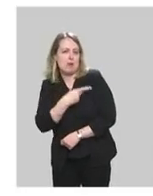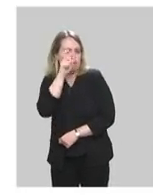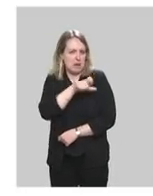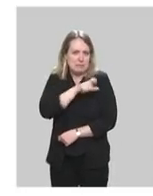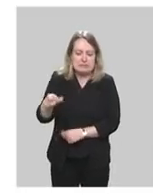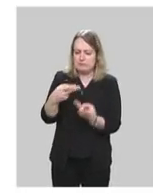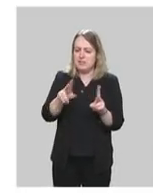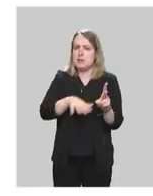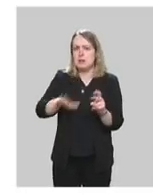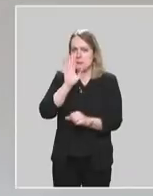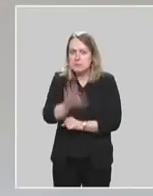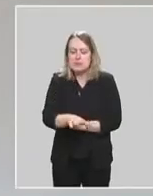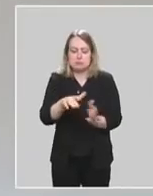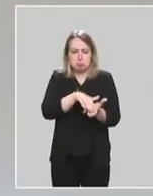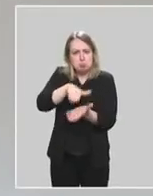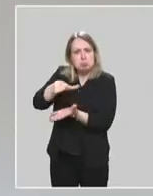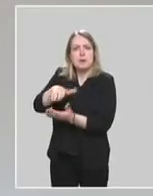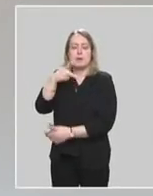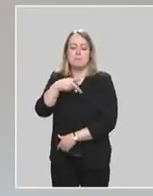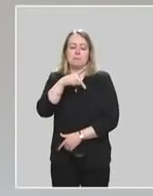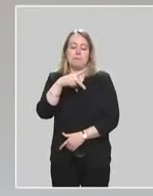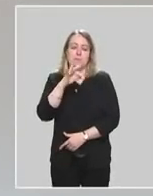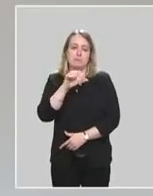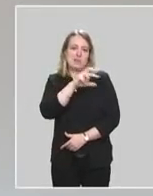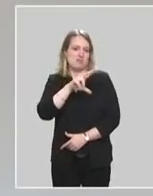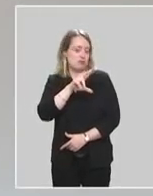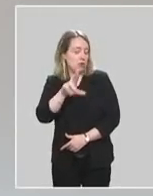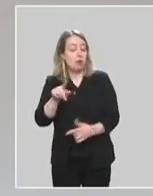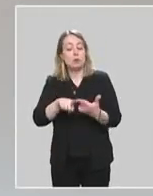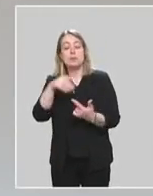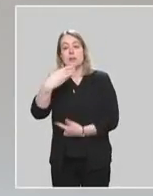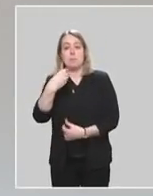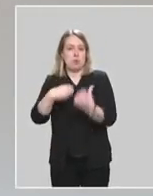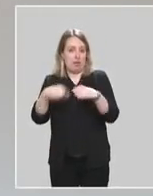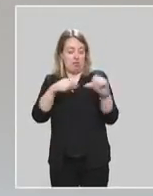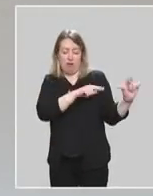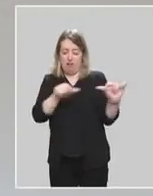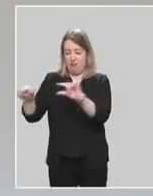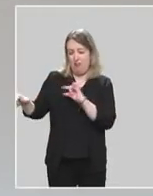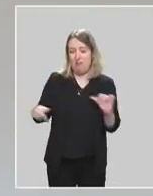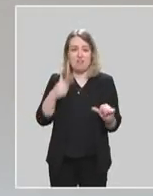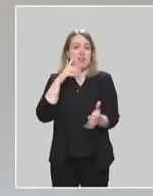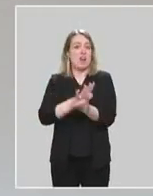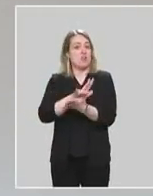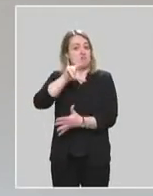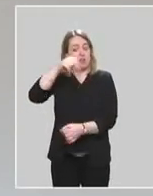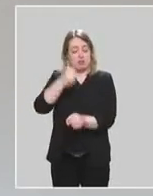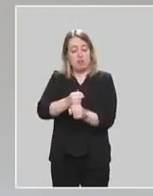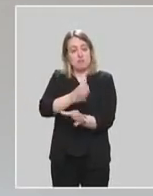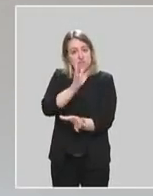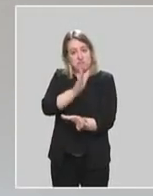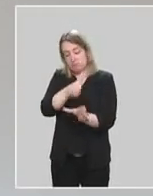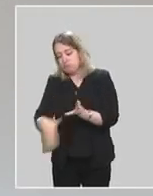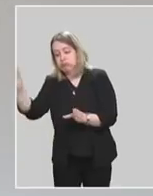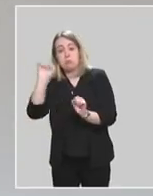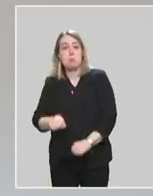en ville. Des doses de Pfizer et des doses de Moderna. Là aussi, je rassure tout le monde, à partir de 30 ans, on peut recevoir un rappel avec